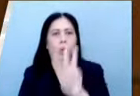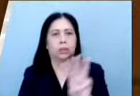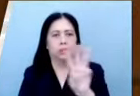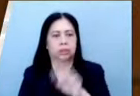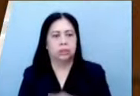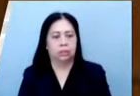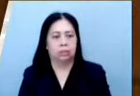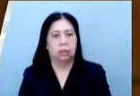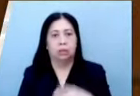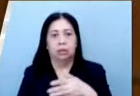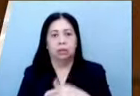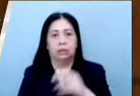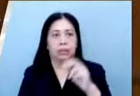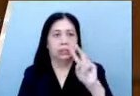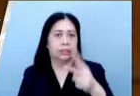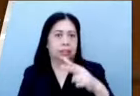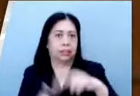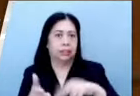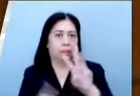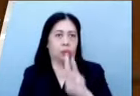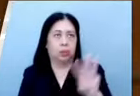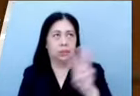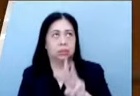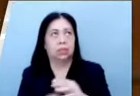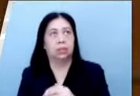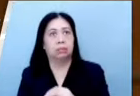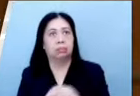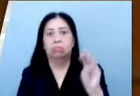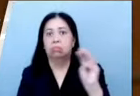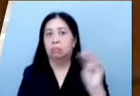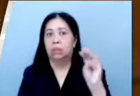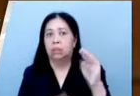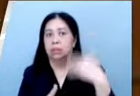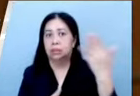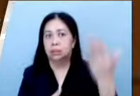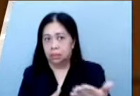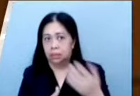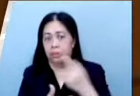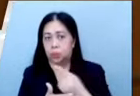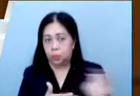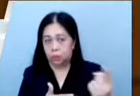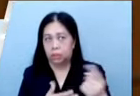reading by Wednesday and by Monday the next week,